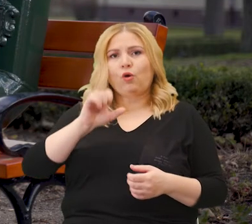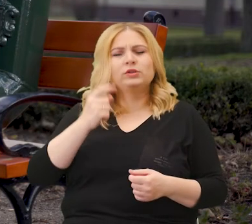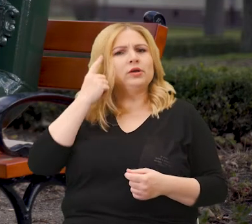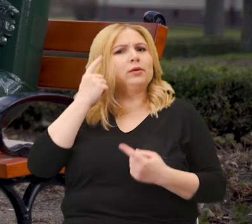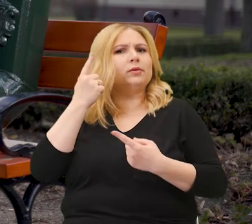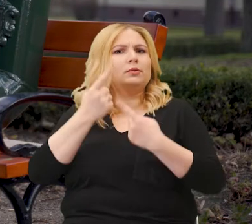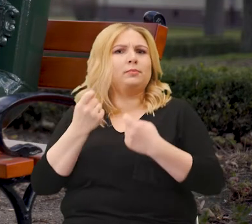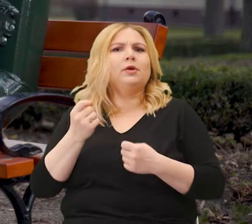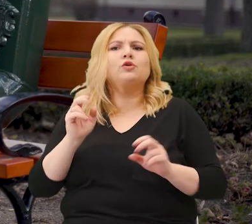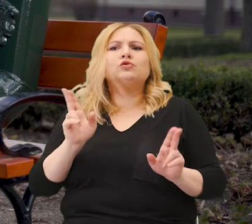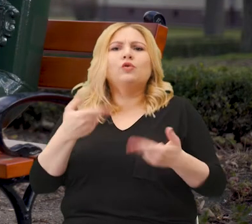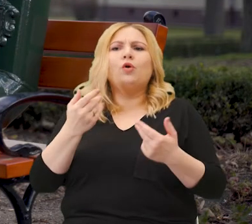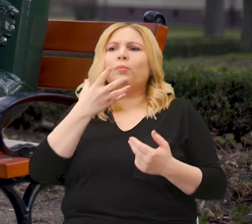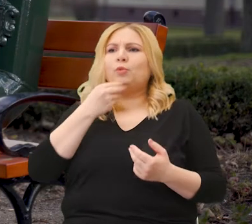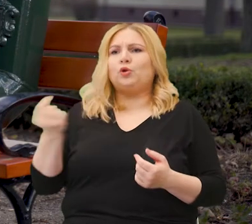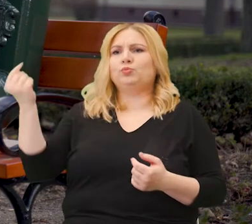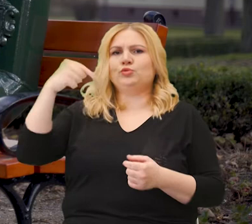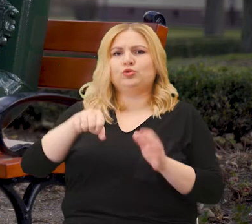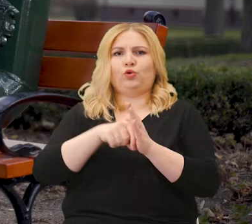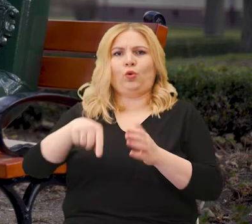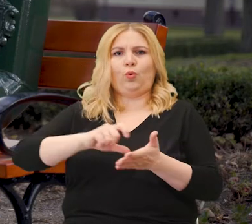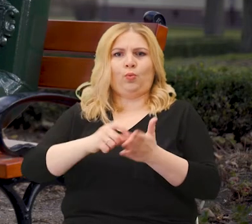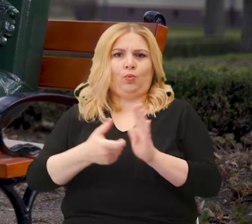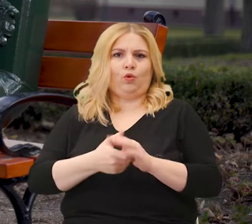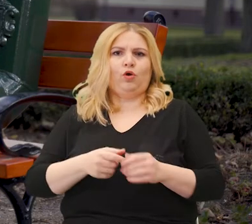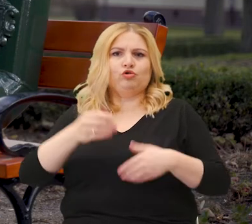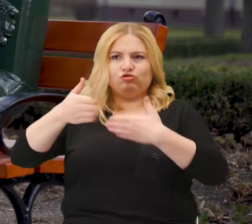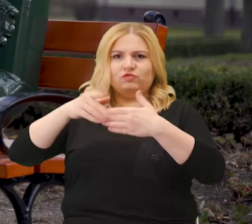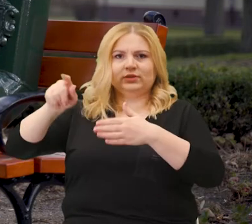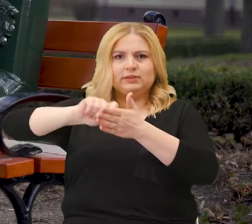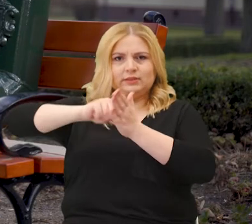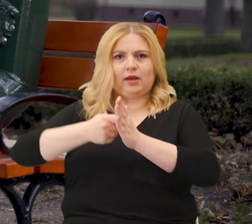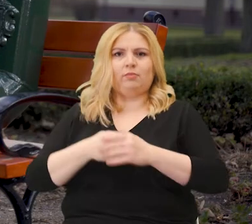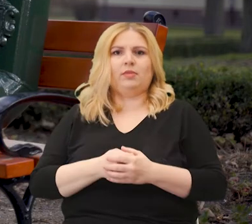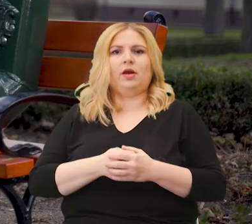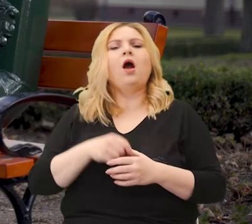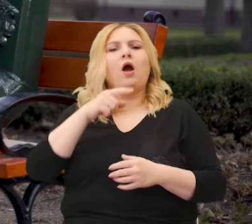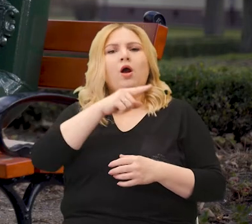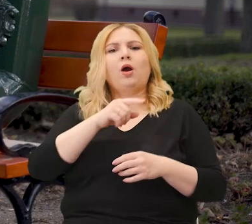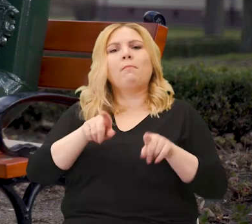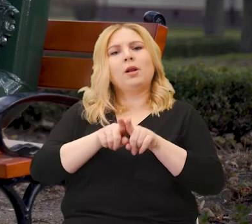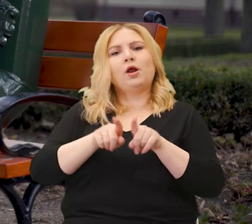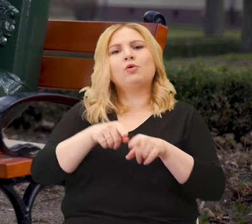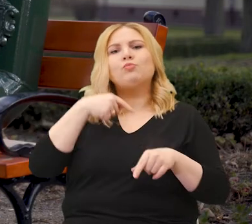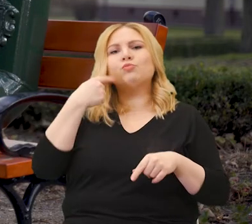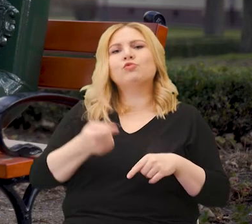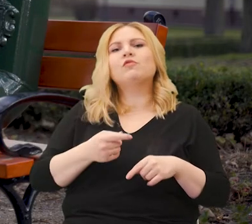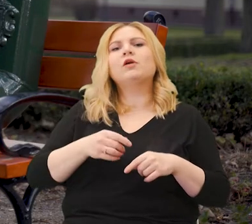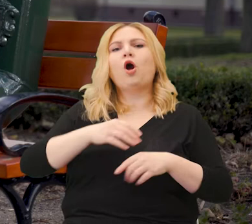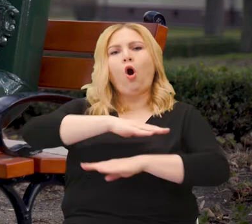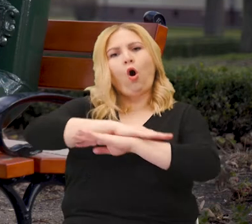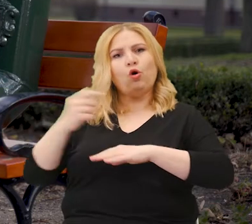sposobem Mikołaj dostaje się do pokoju. Przecież drzwi w holu zamyka się na noc, zauważyła trzeźwo. On wlatuje przez okno, rzekł z